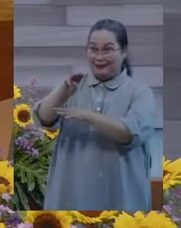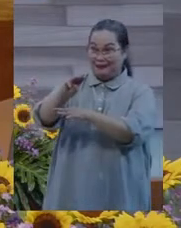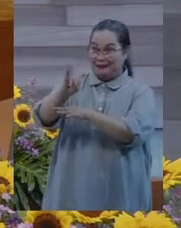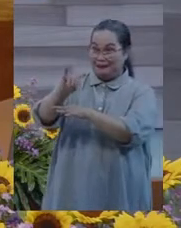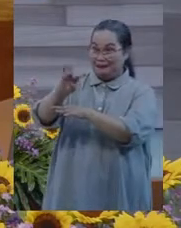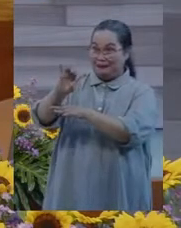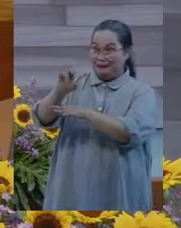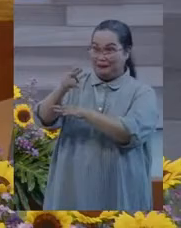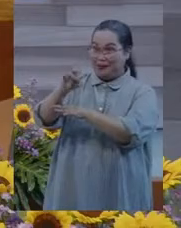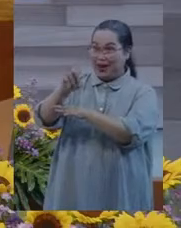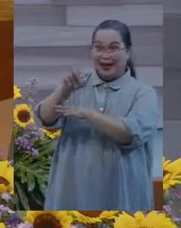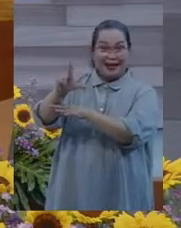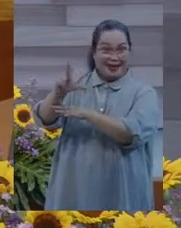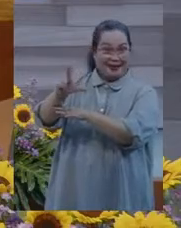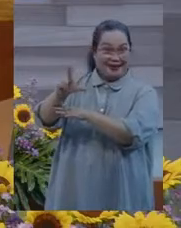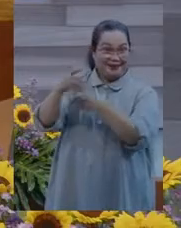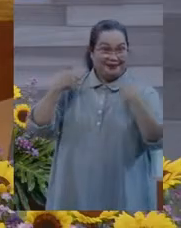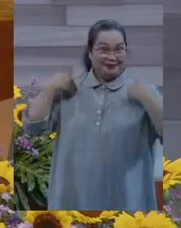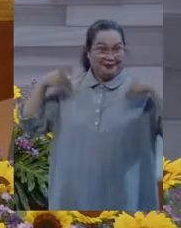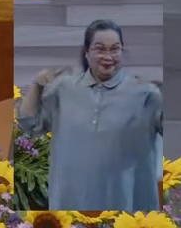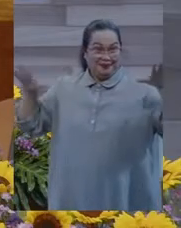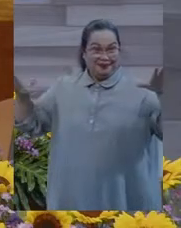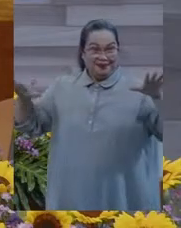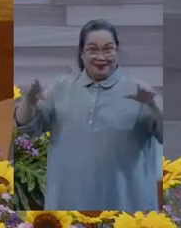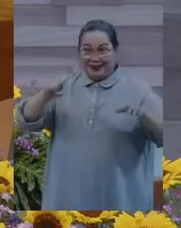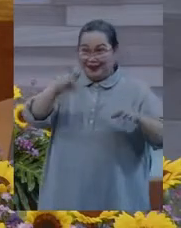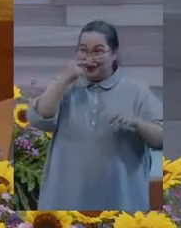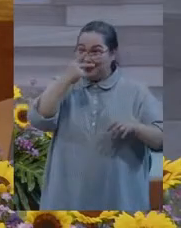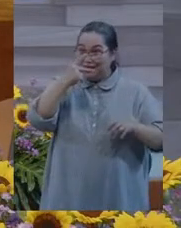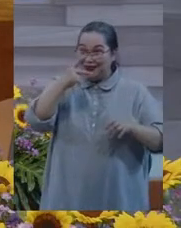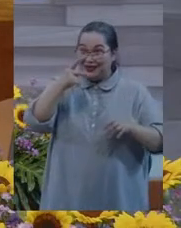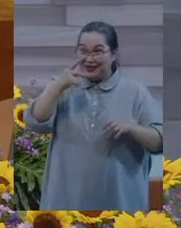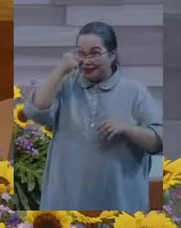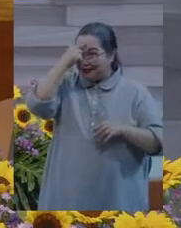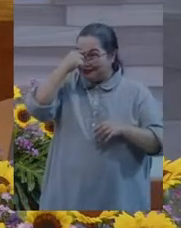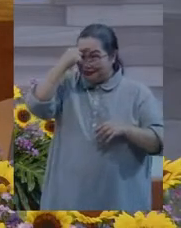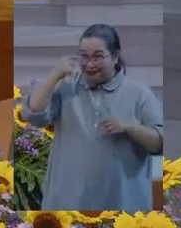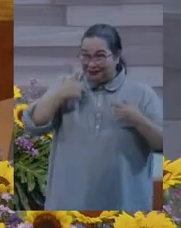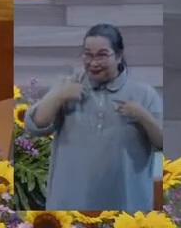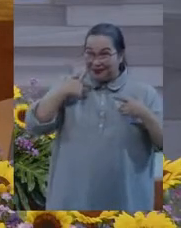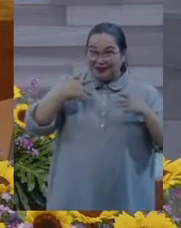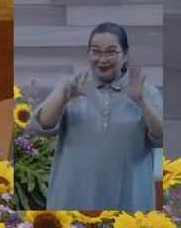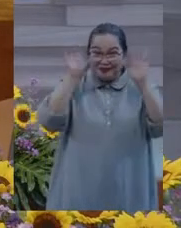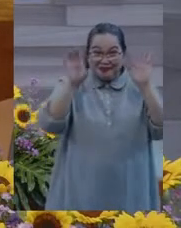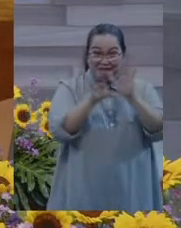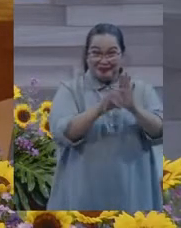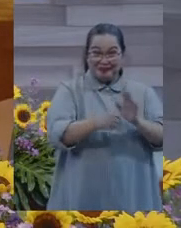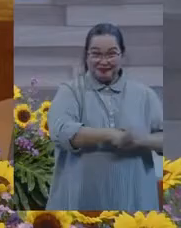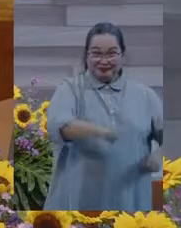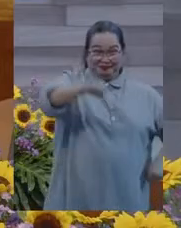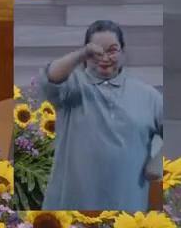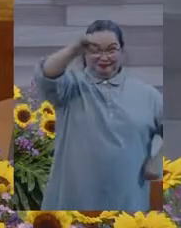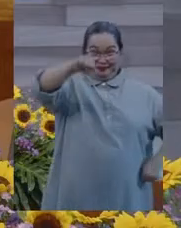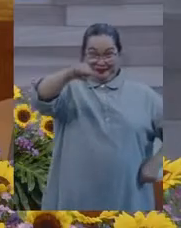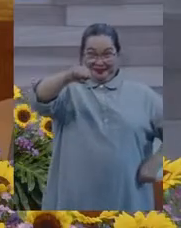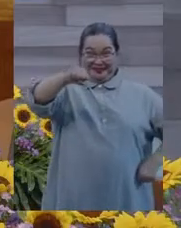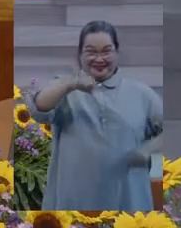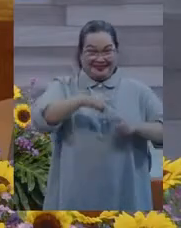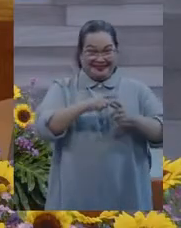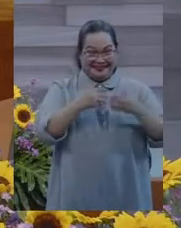sa Daniel chapter 10, sa Daniel chapter 12, sa Revelations